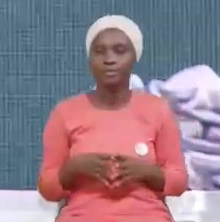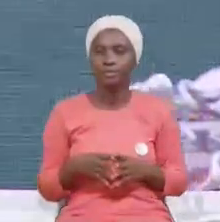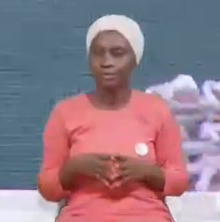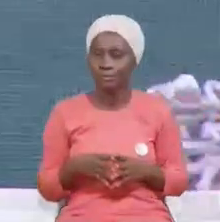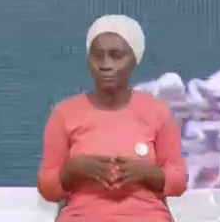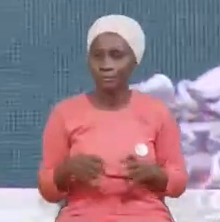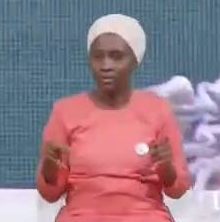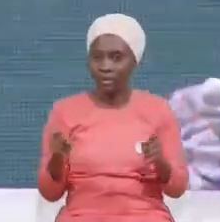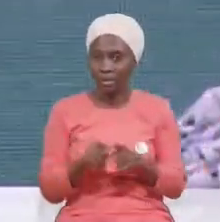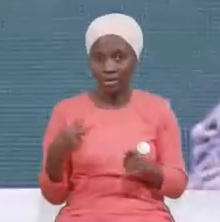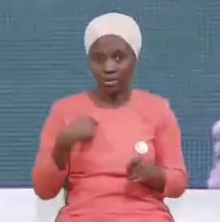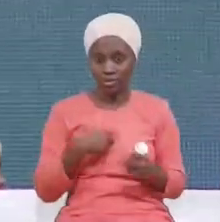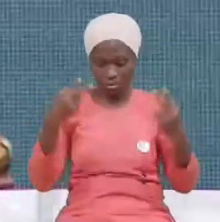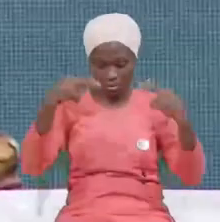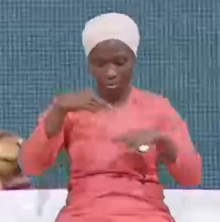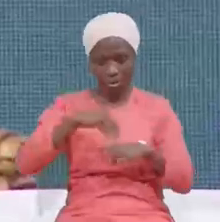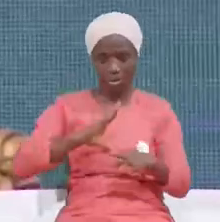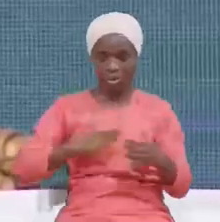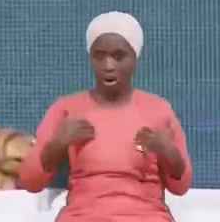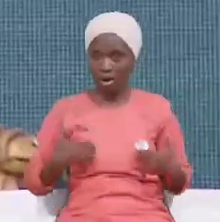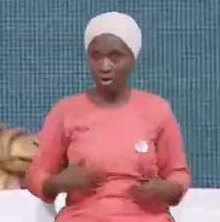Quand tu regardes notre corps,